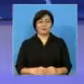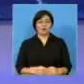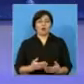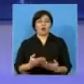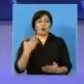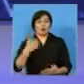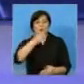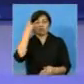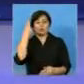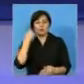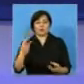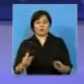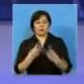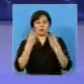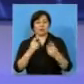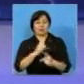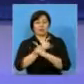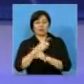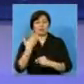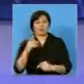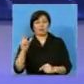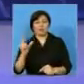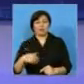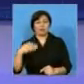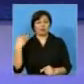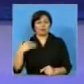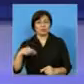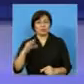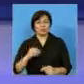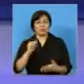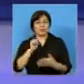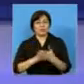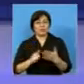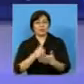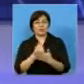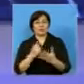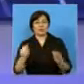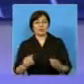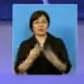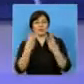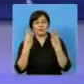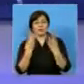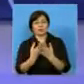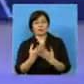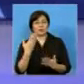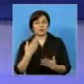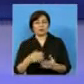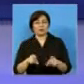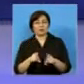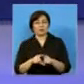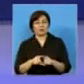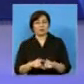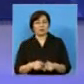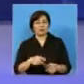В уходящем году при пожарах погибли 5 актюбинцев. Основной причиной возникновения возгорания по-прежнему считается